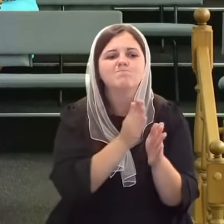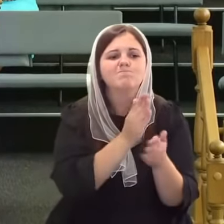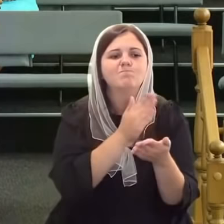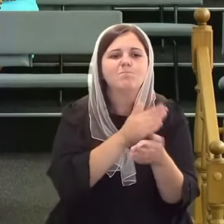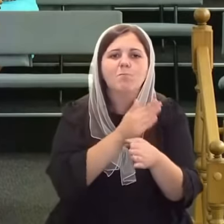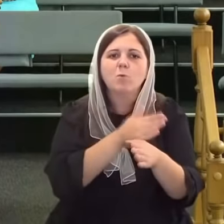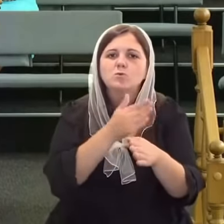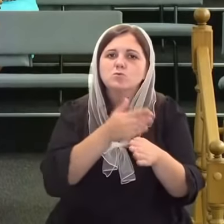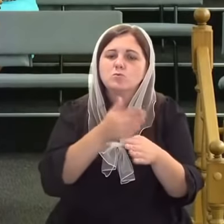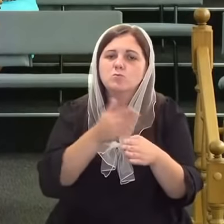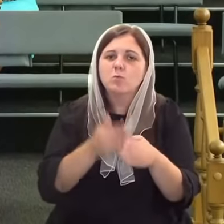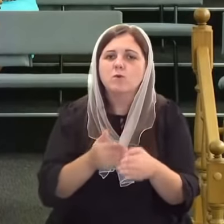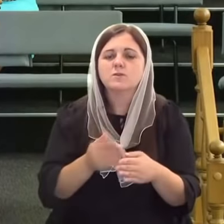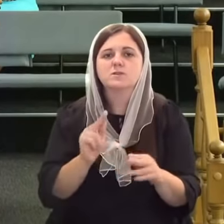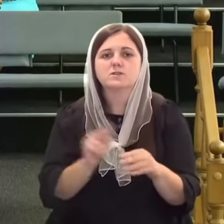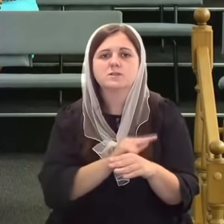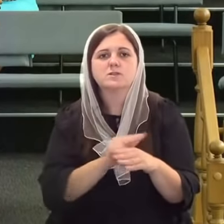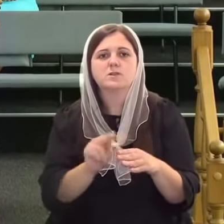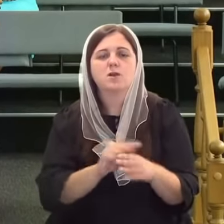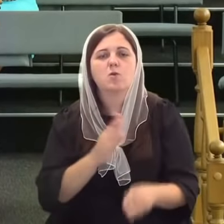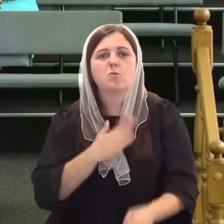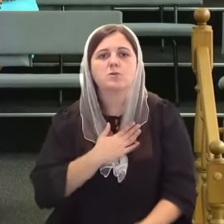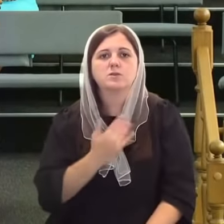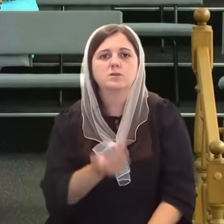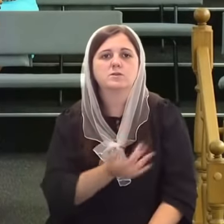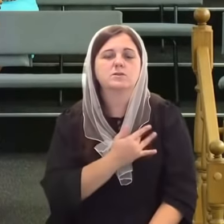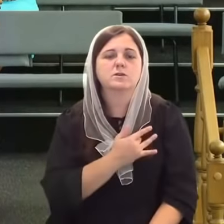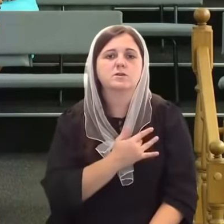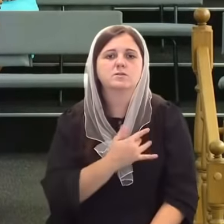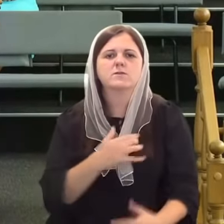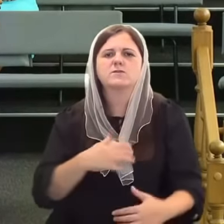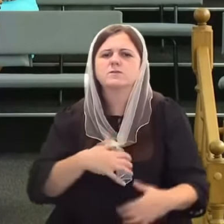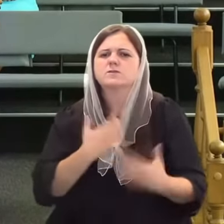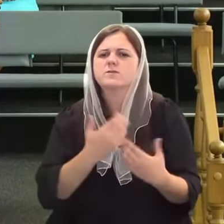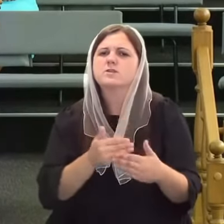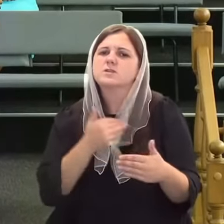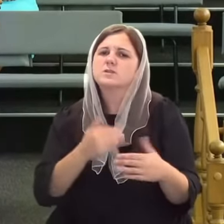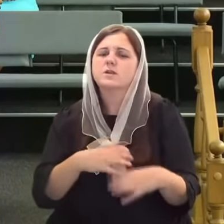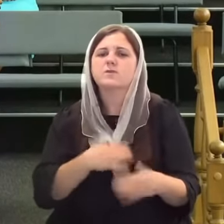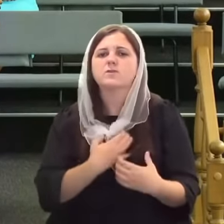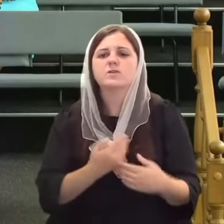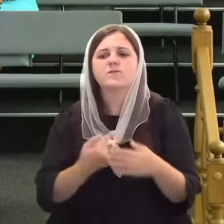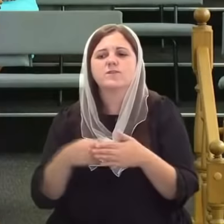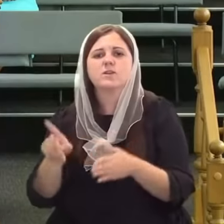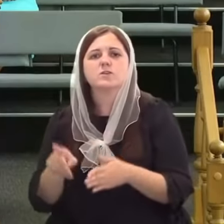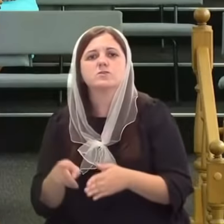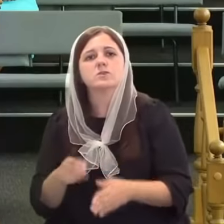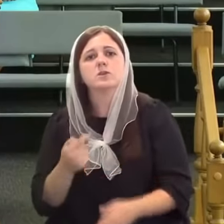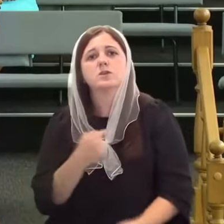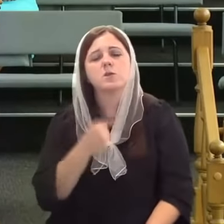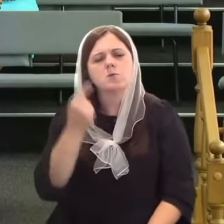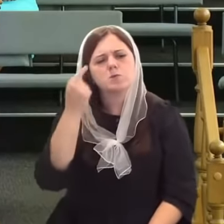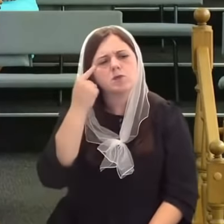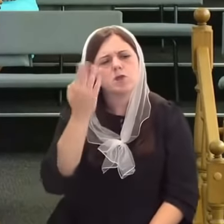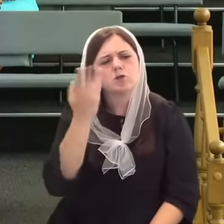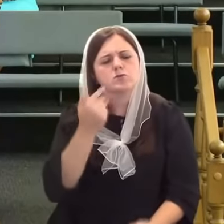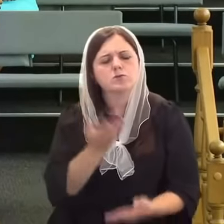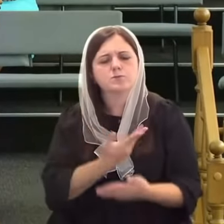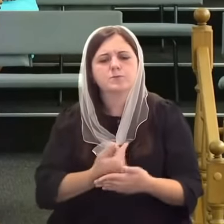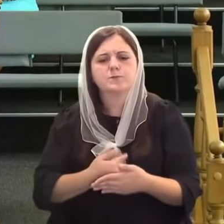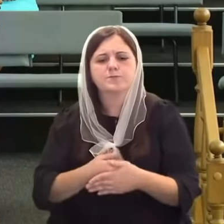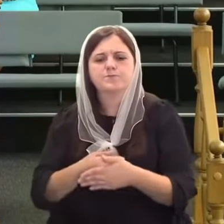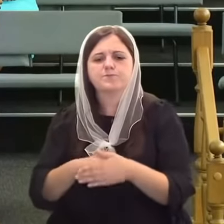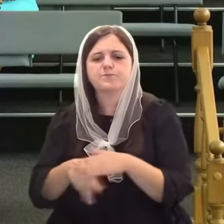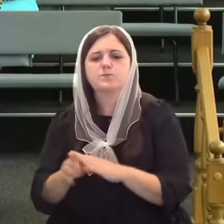сердце, исцелял от страха, исцелял от отверженности. Я помню, когда мы выходили с интерната и шли